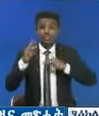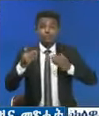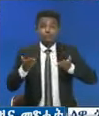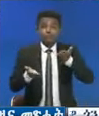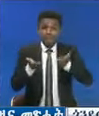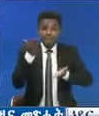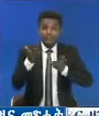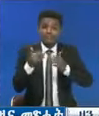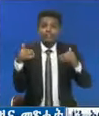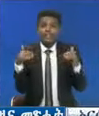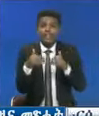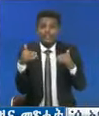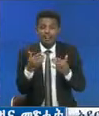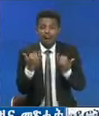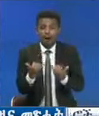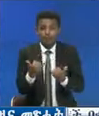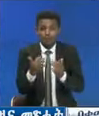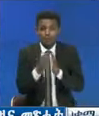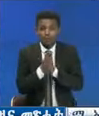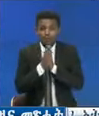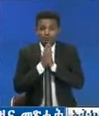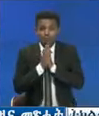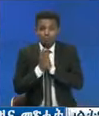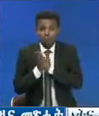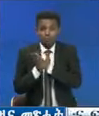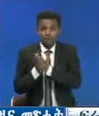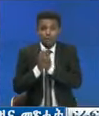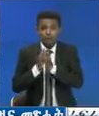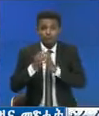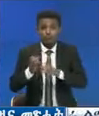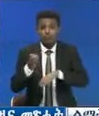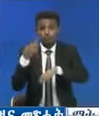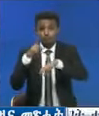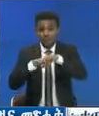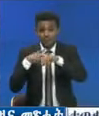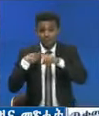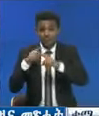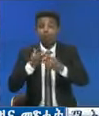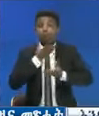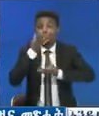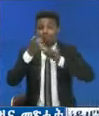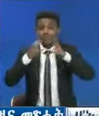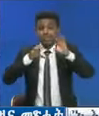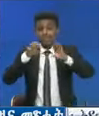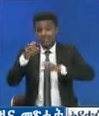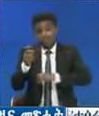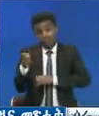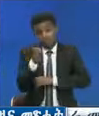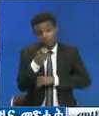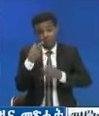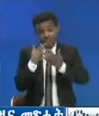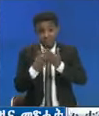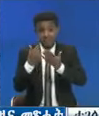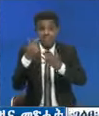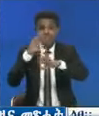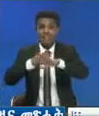እሱን የሚያሰጋን አሁን ዋይ ብንለው አጉል ጥይታችንንም ጨርሰን ሰውም በጥይት እየተማታ በጣም ብዙ ችግር እየተፈጠረ ስለሆነ ቀድሞ መንግስት